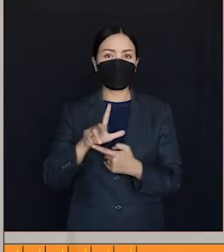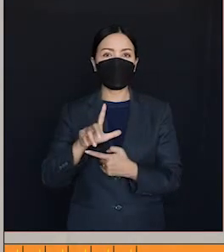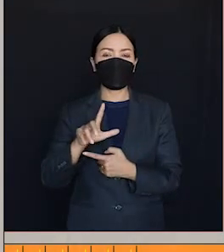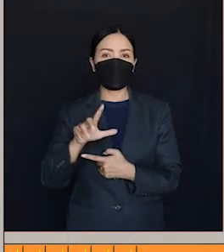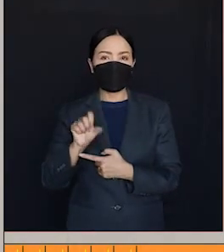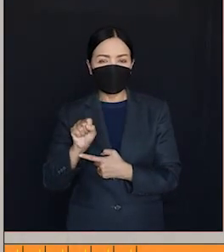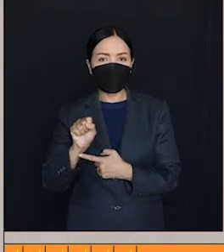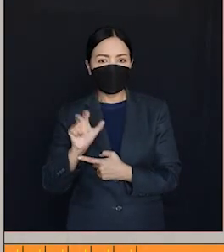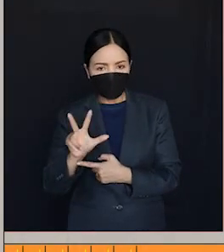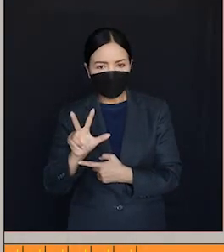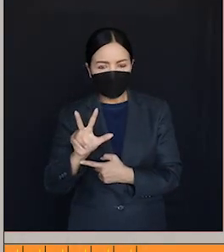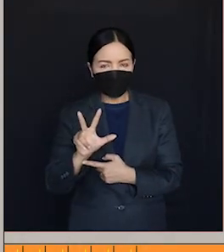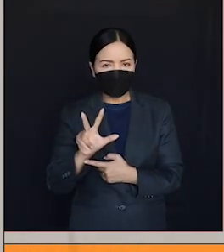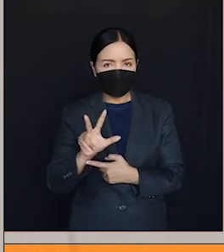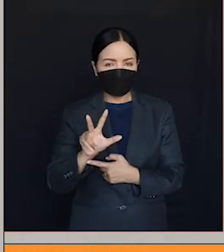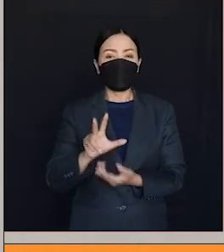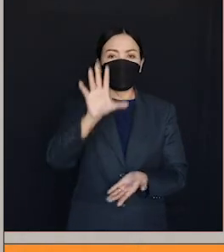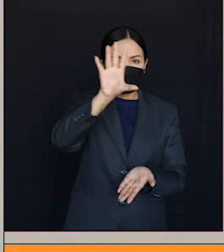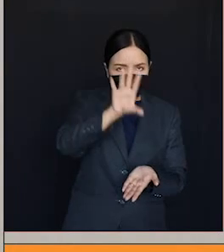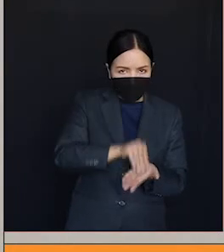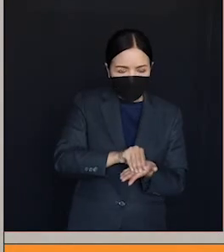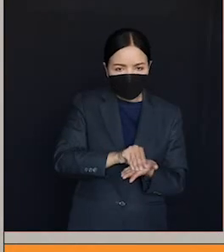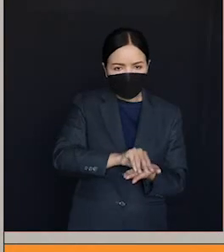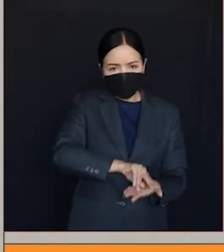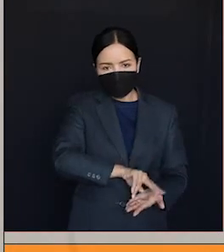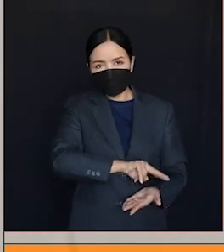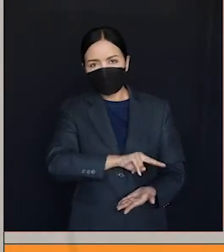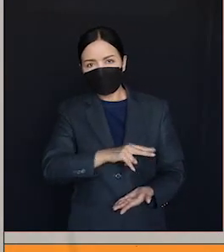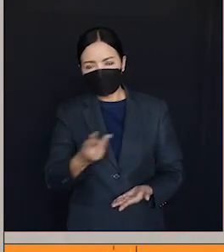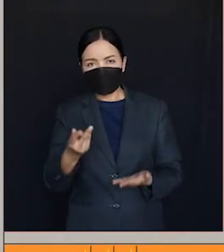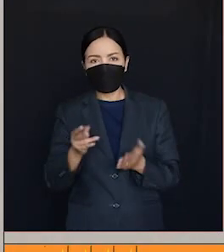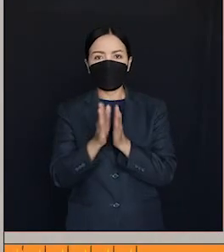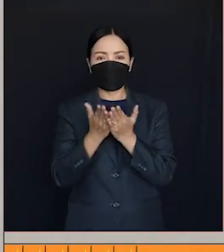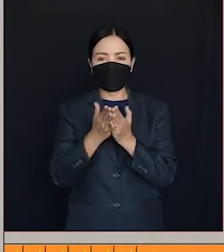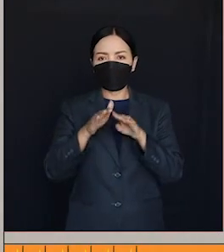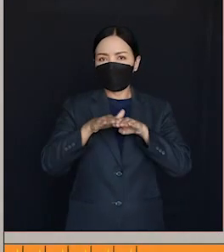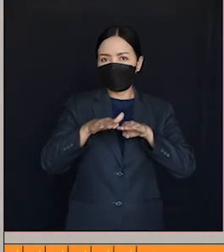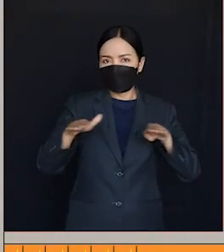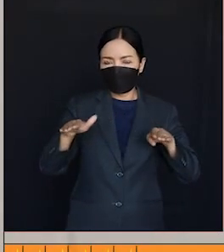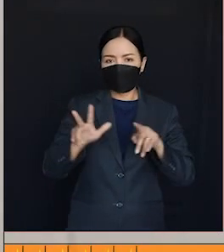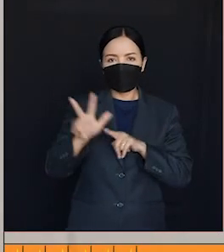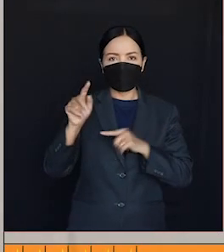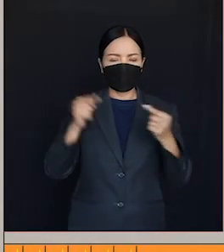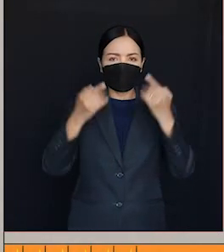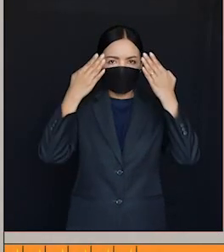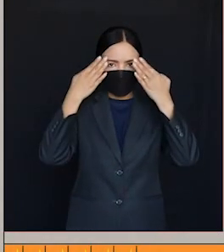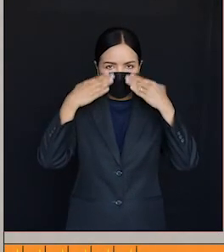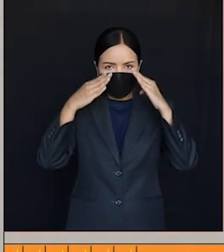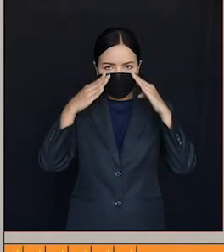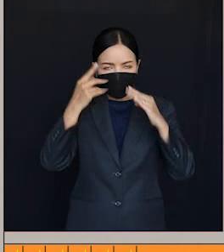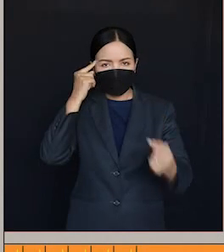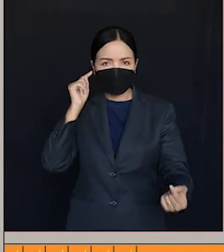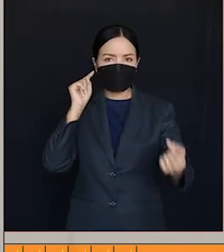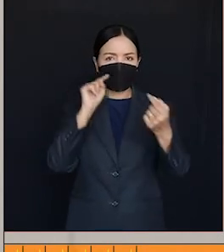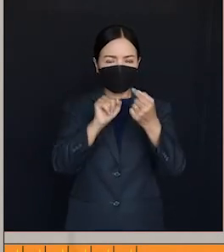มพ์ได้สามารถเซฟออกมาเป็นหนังสือมาตรฐาน EPUB 3ที่คนตาบอดสามารถเข้